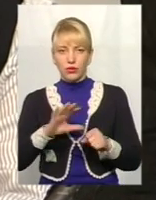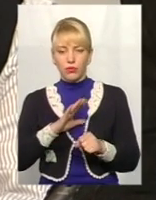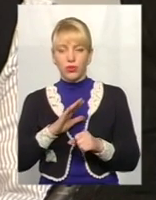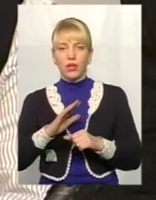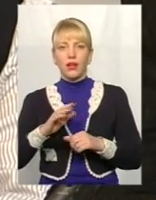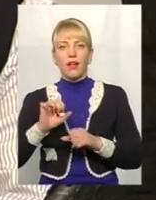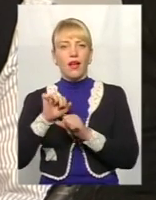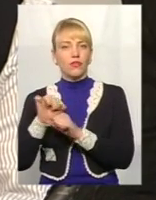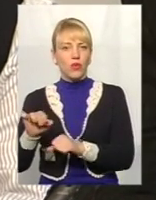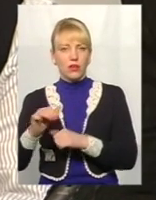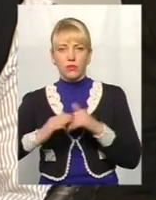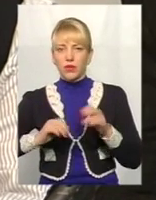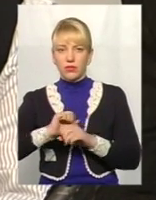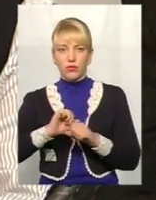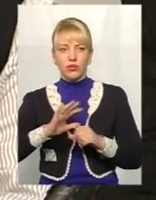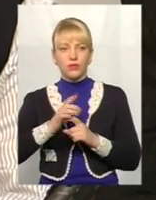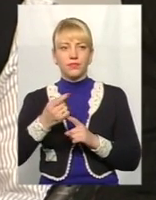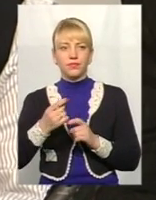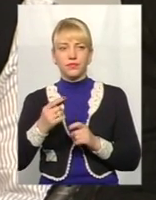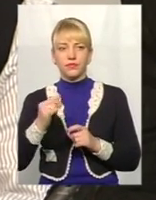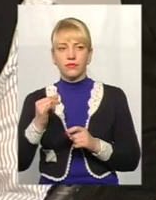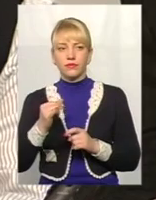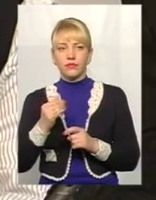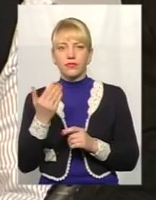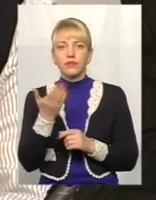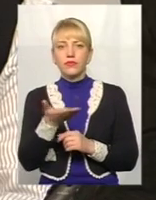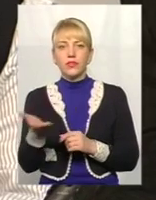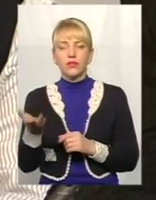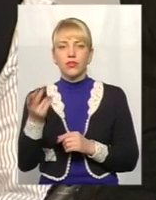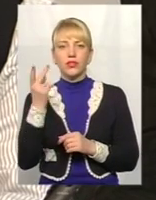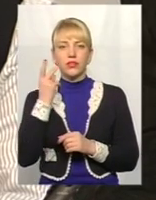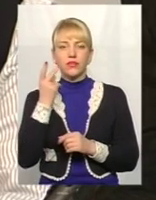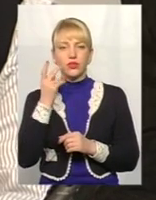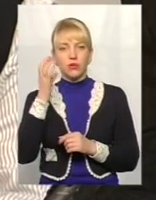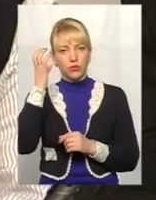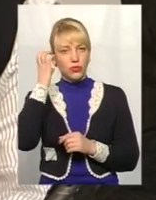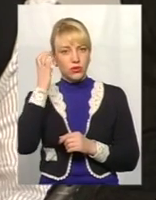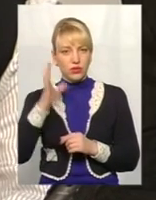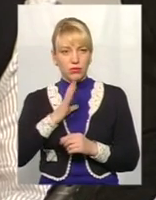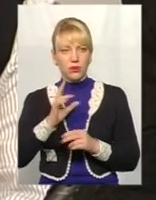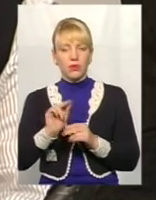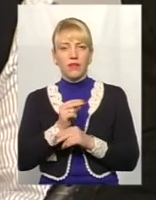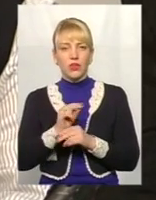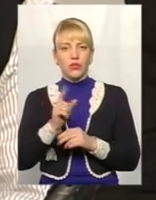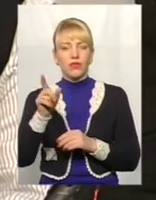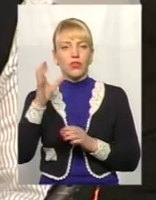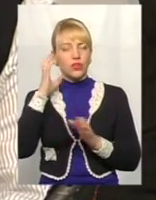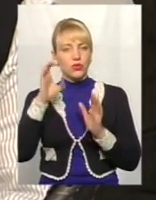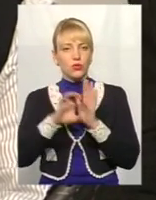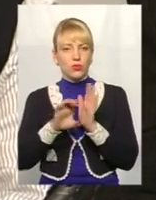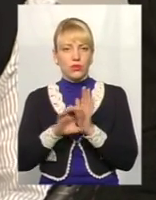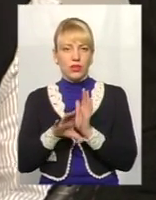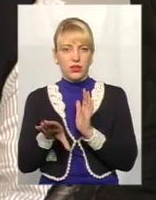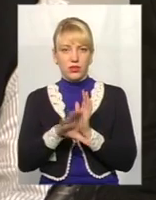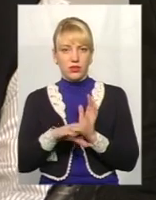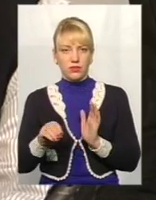серед єврейського населення проводити. А вони завжди слухняні і виховані були люди, вони слухалися. І